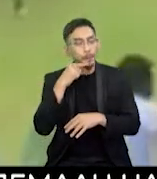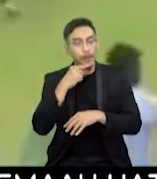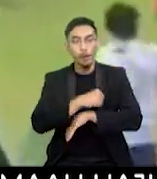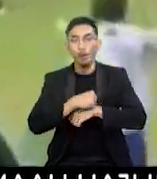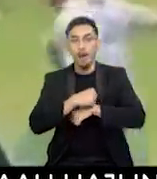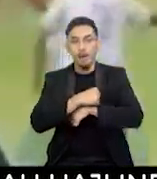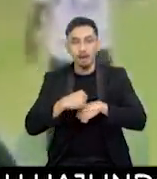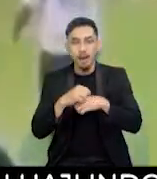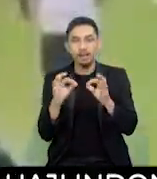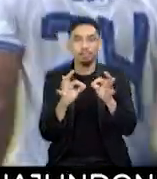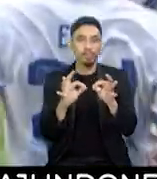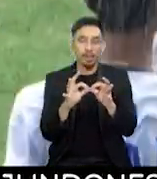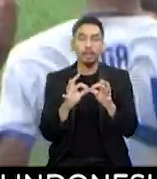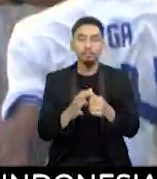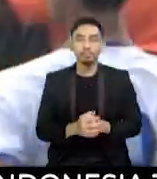Hadinegoro Jember.